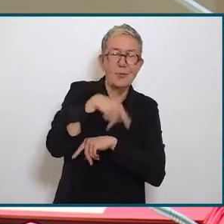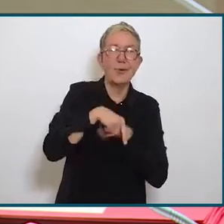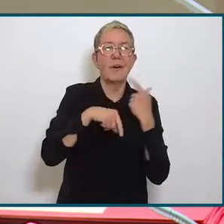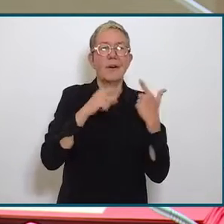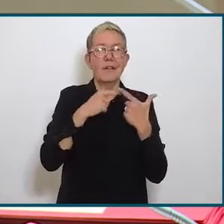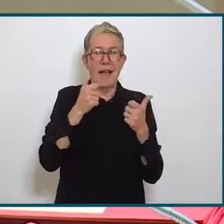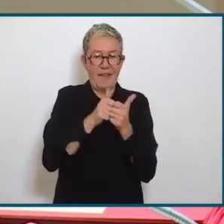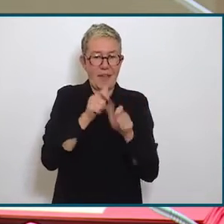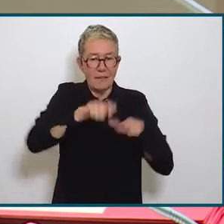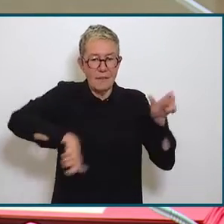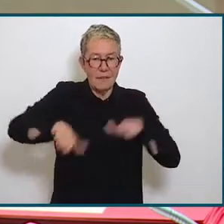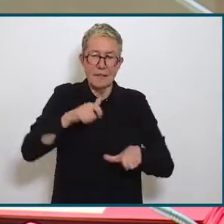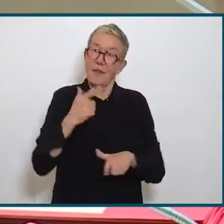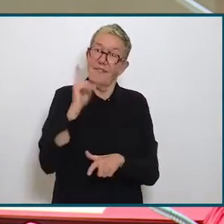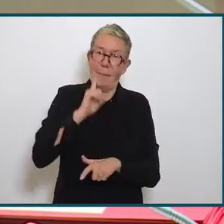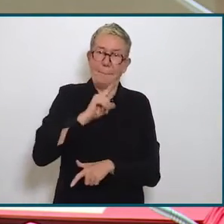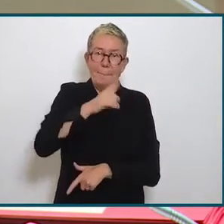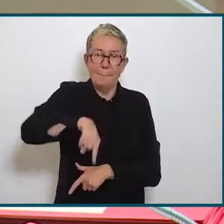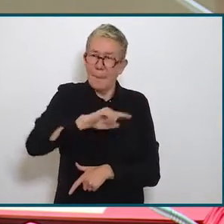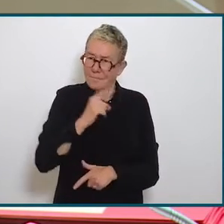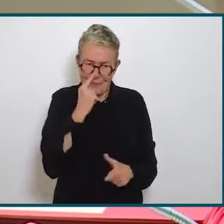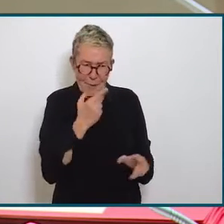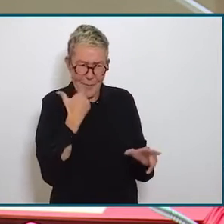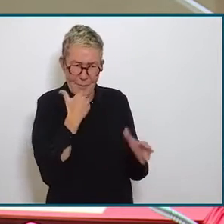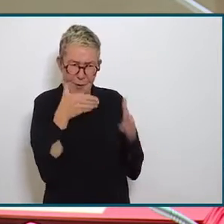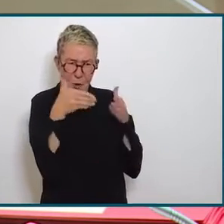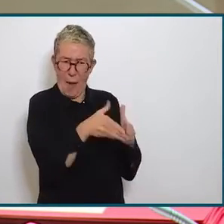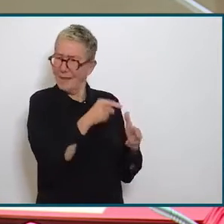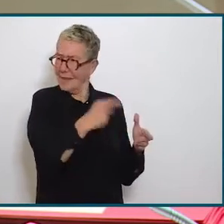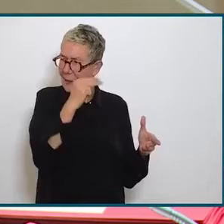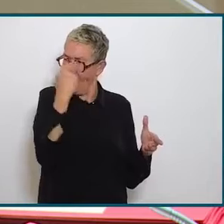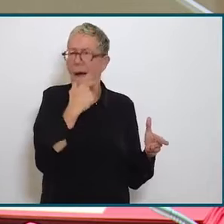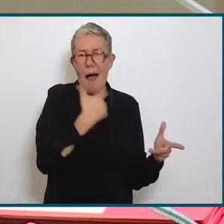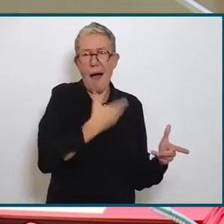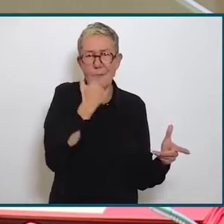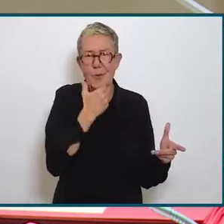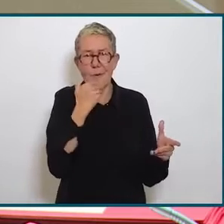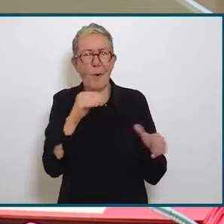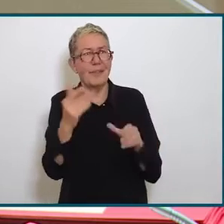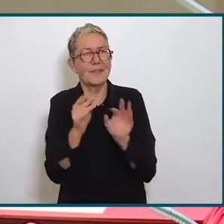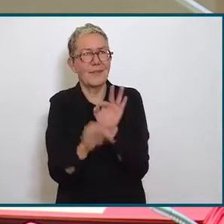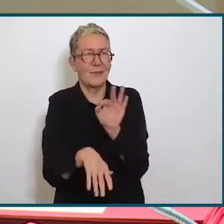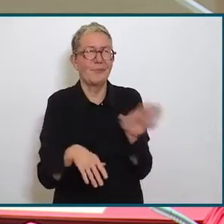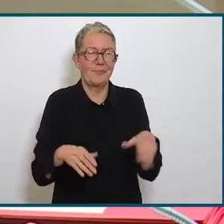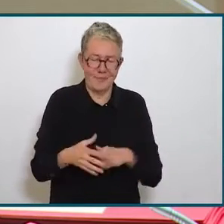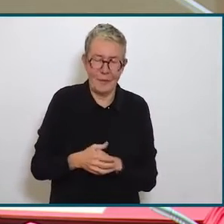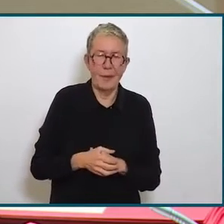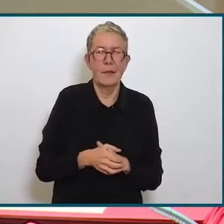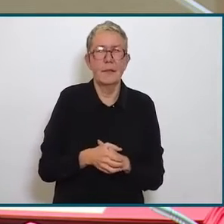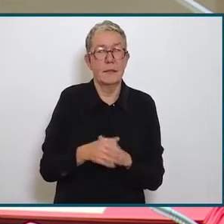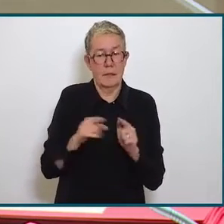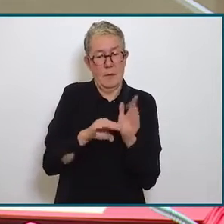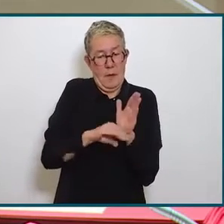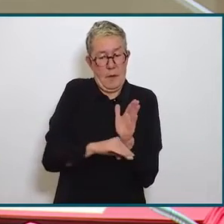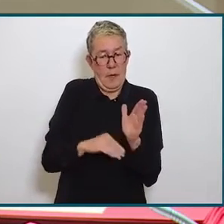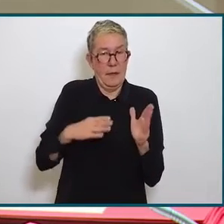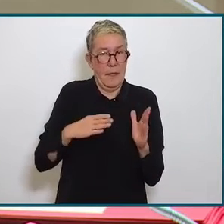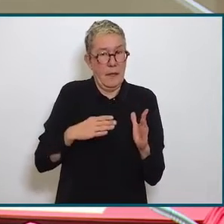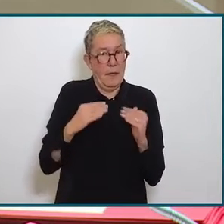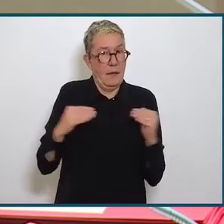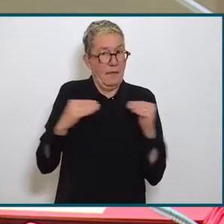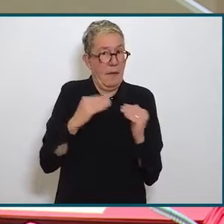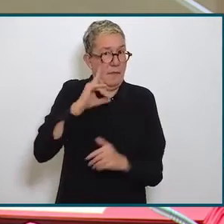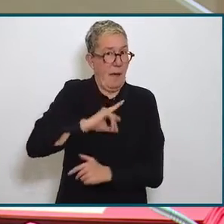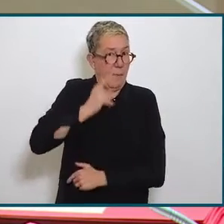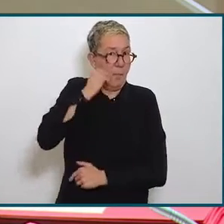les usagères des axes concrets d'amélioration de leur vécu de l'espace public. En tant qu'adjointe en charge de l'égalité femmes-hommes et